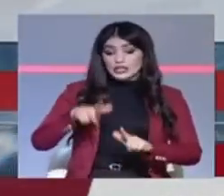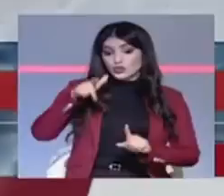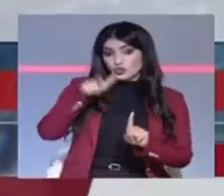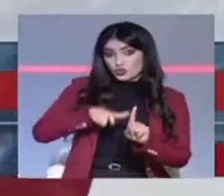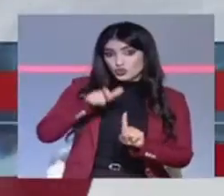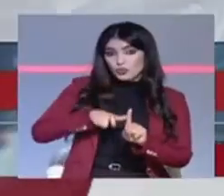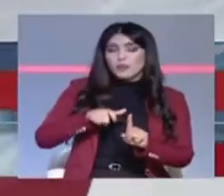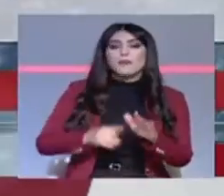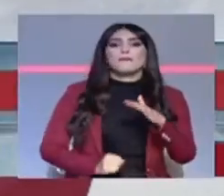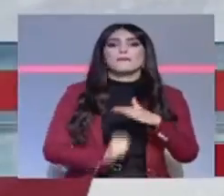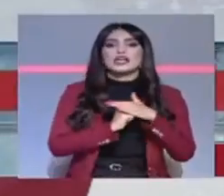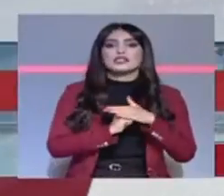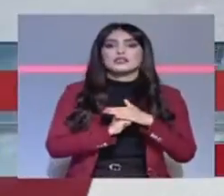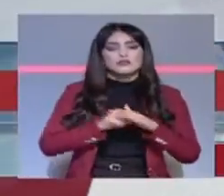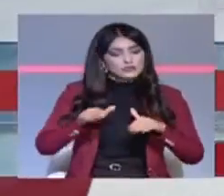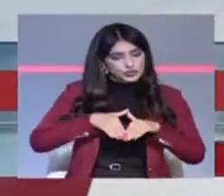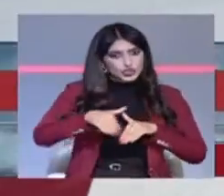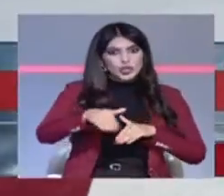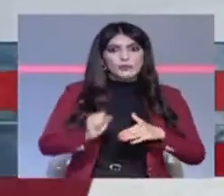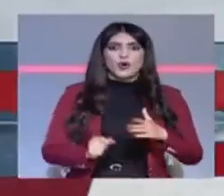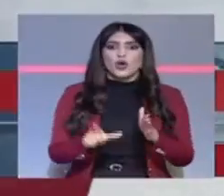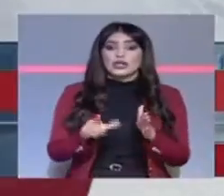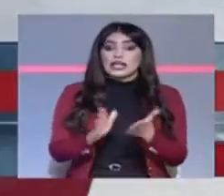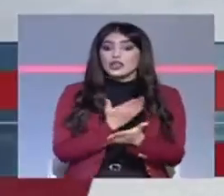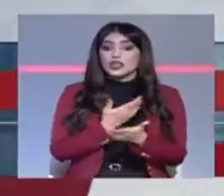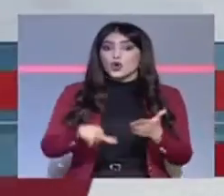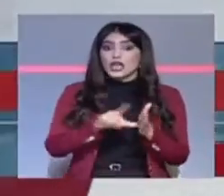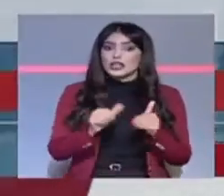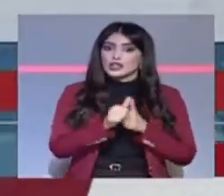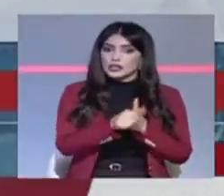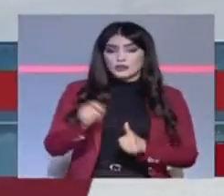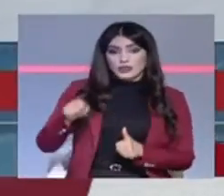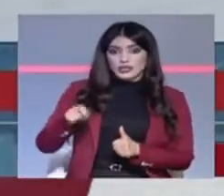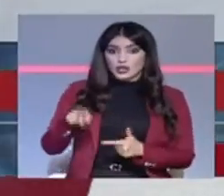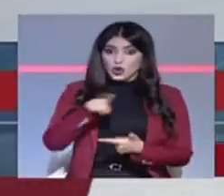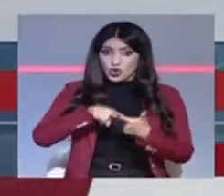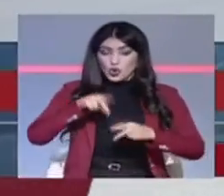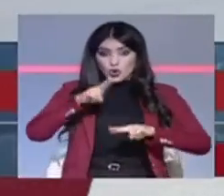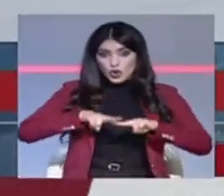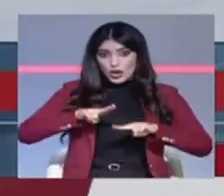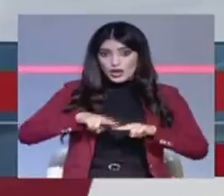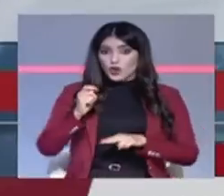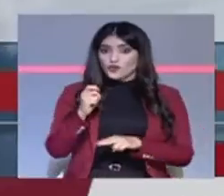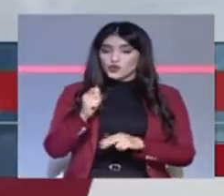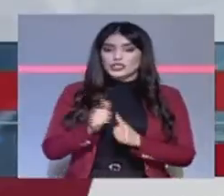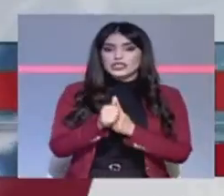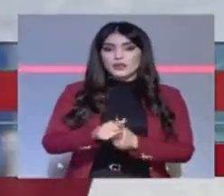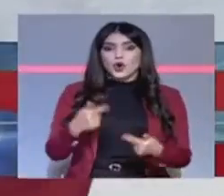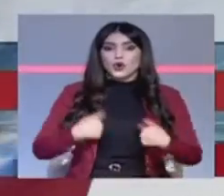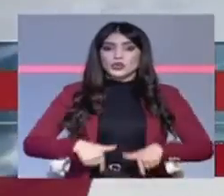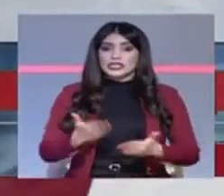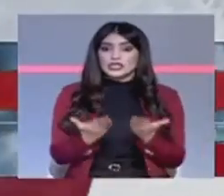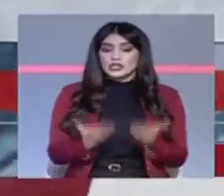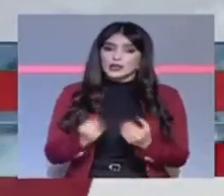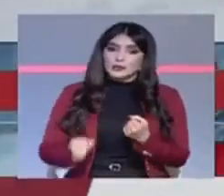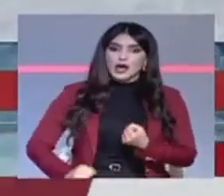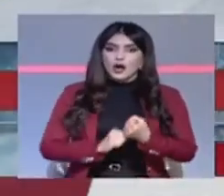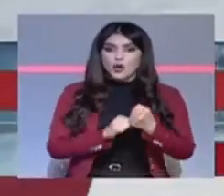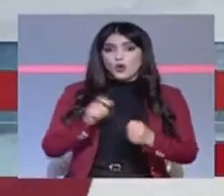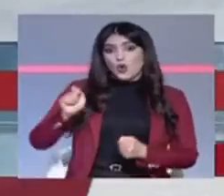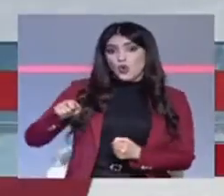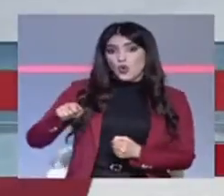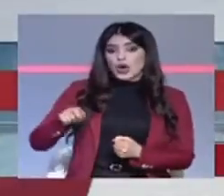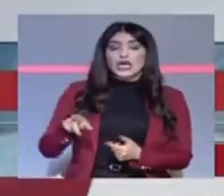كحد اقصى لاتمام القانون تسويه المبالغ المتخلده بذمه وزاره العدل فائده تعاونيه القضاه